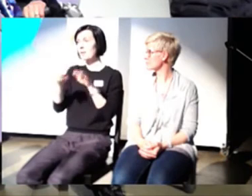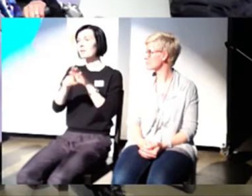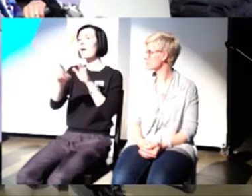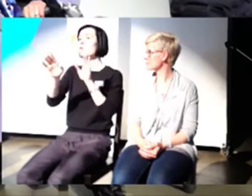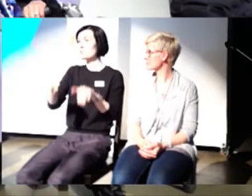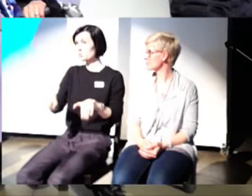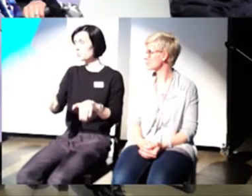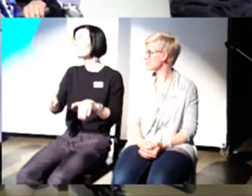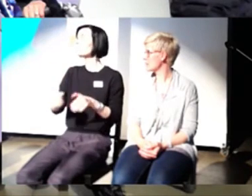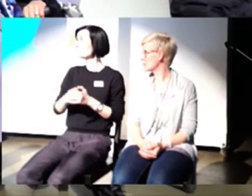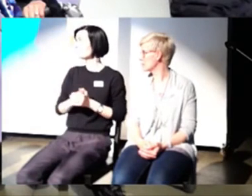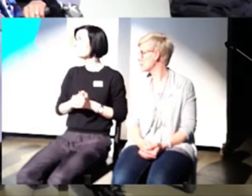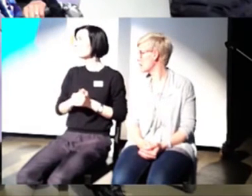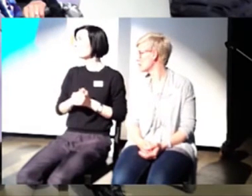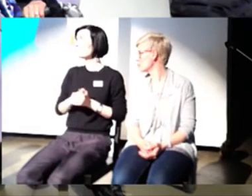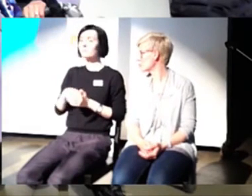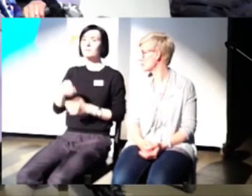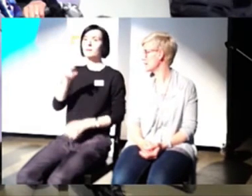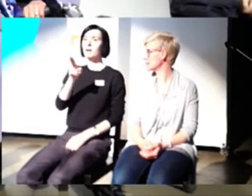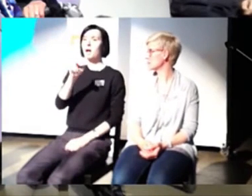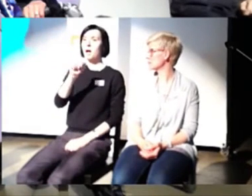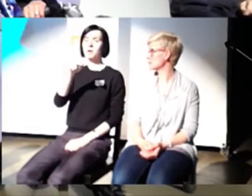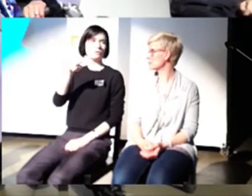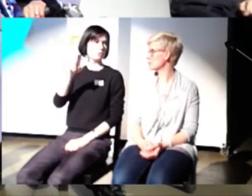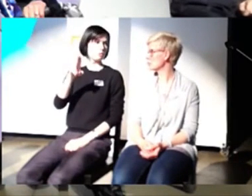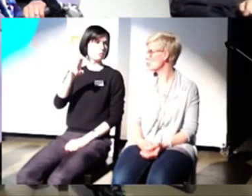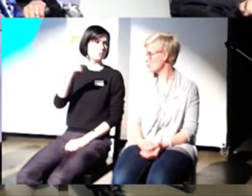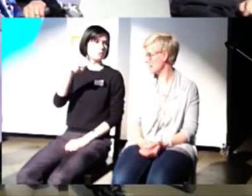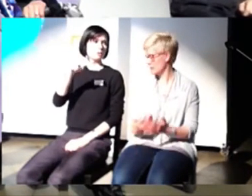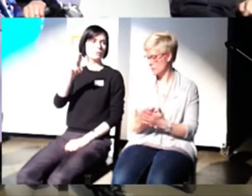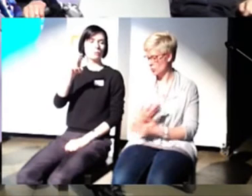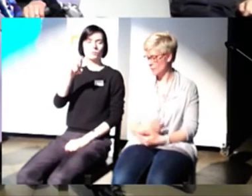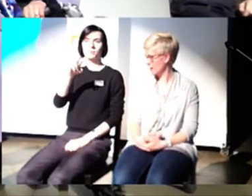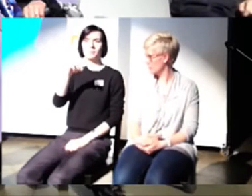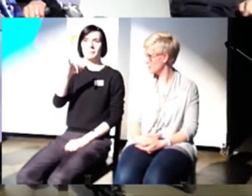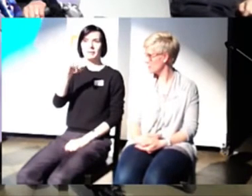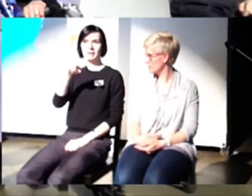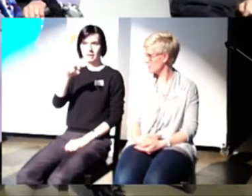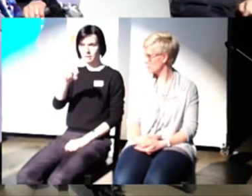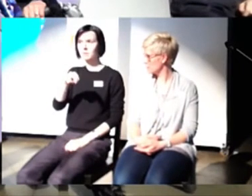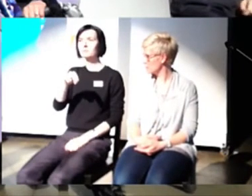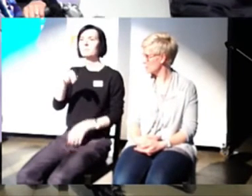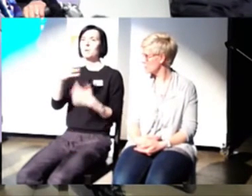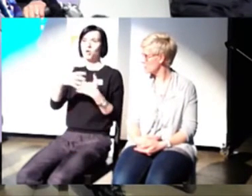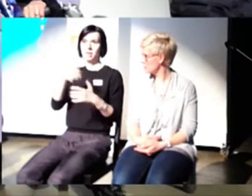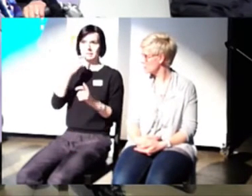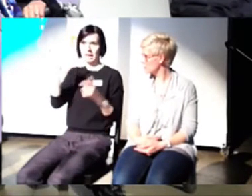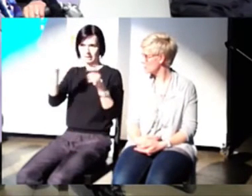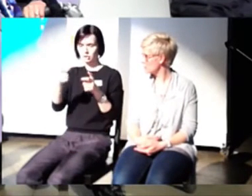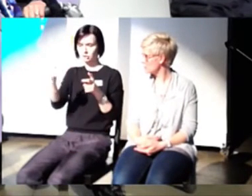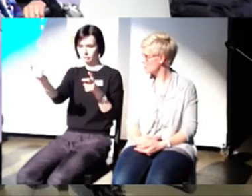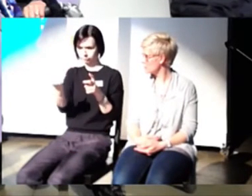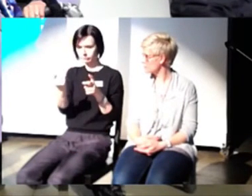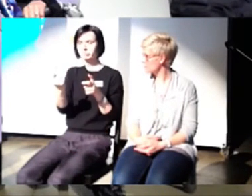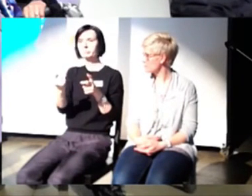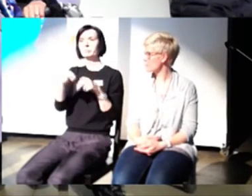Anna Nurminen Selkonen säätiöstä, joka johtaa tätä residenssiä, niin siinä isommassa porukassa keskustelussa pöydän ympärillä,